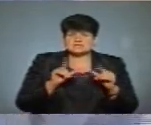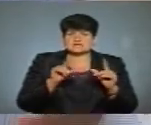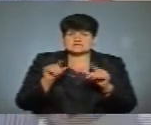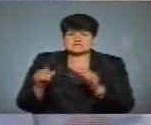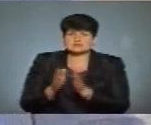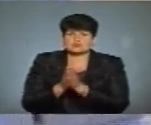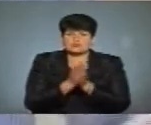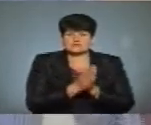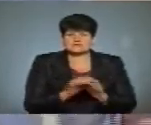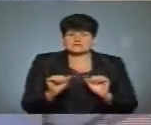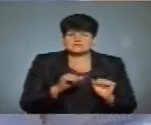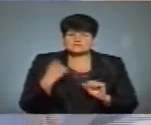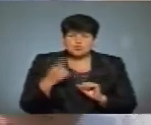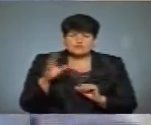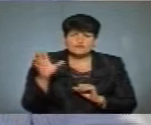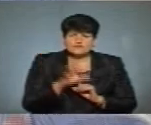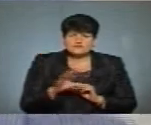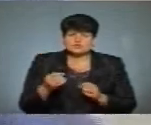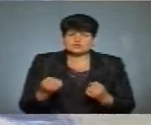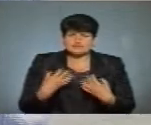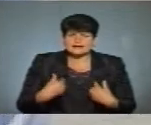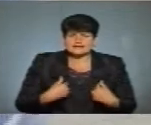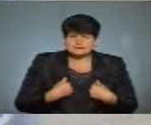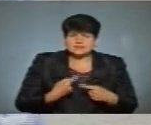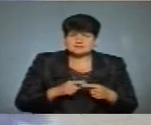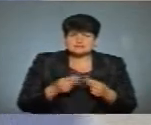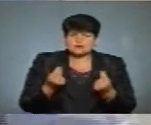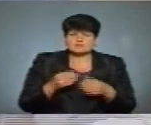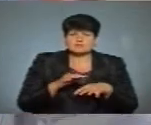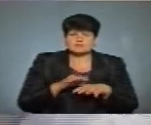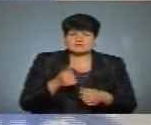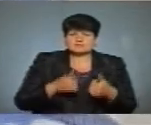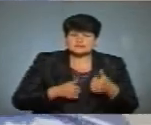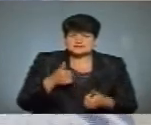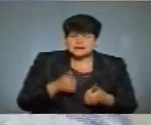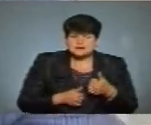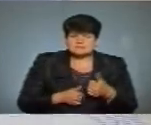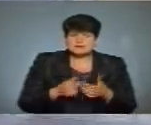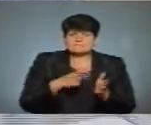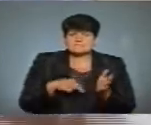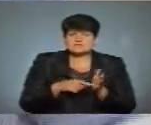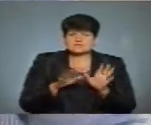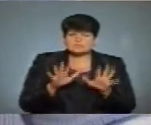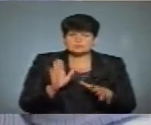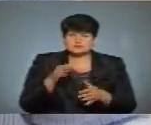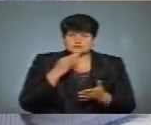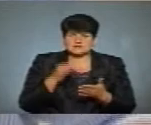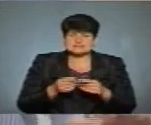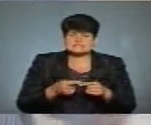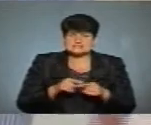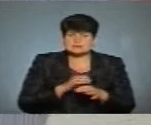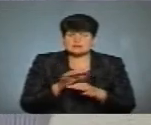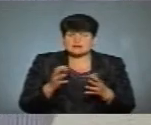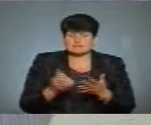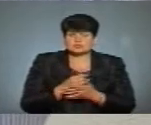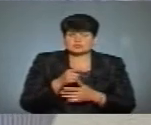просив керівництво області, всіх, що віддайте нам ці гроші, ми проведемо тендер, і ми хоча б до міський голова буде відповідальний за цей проект. А вийшло так,